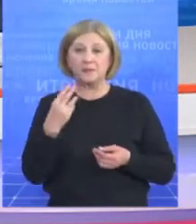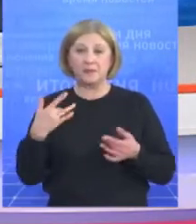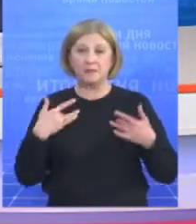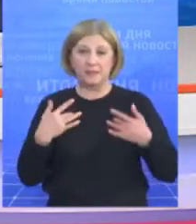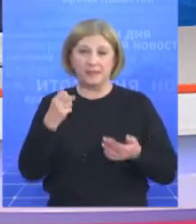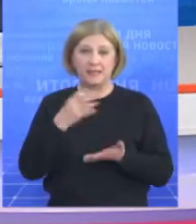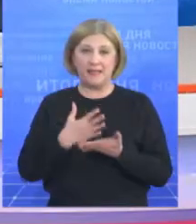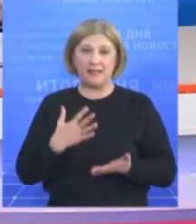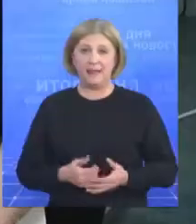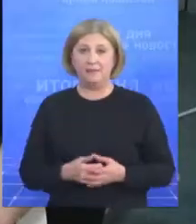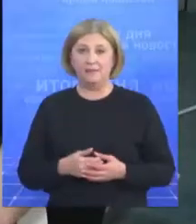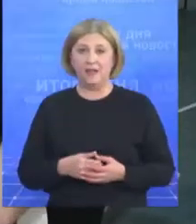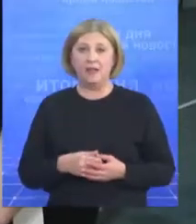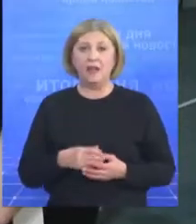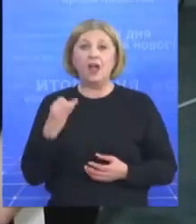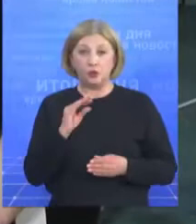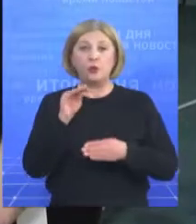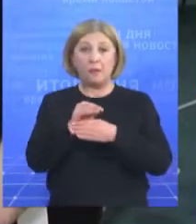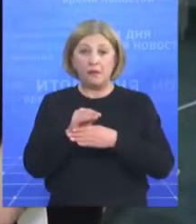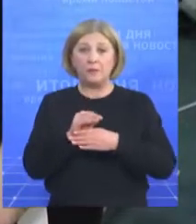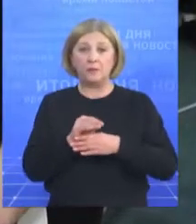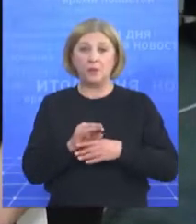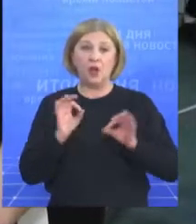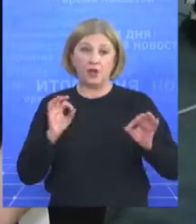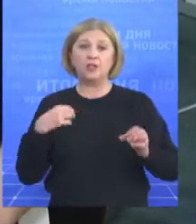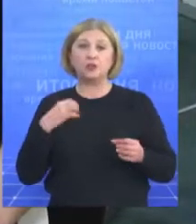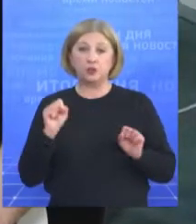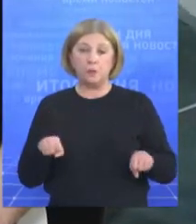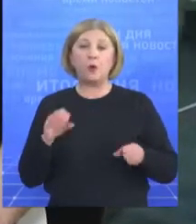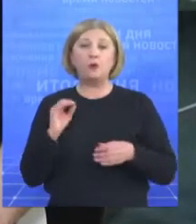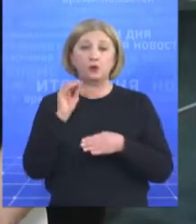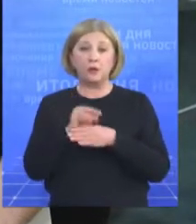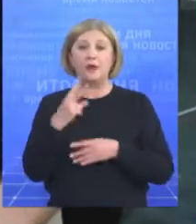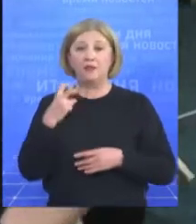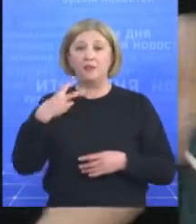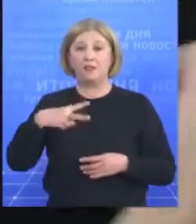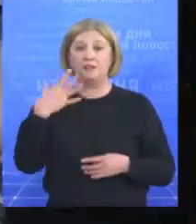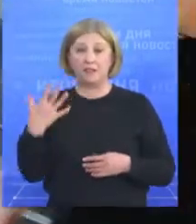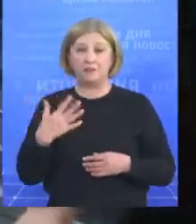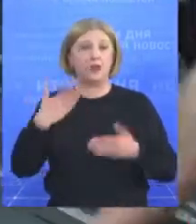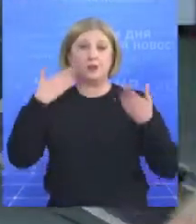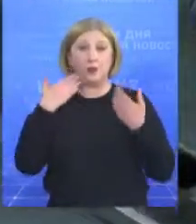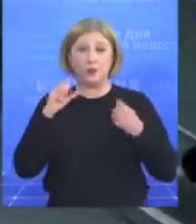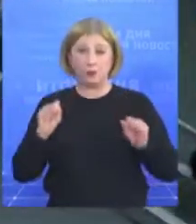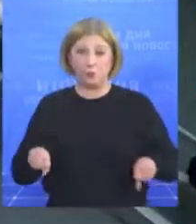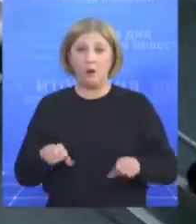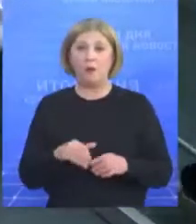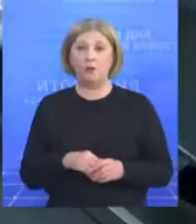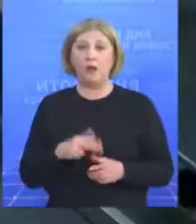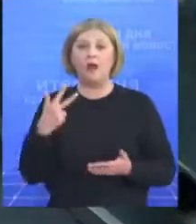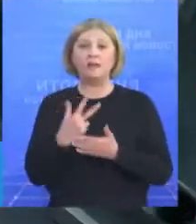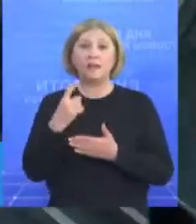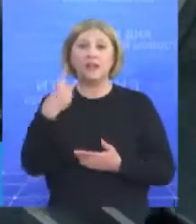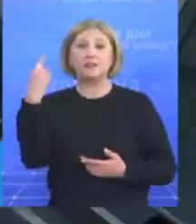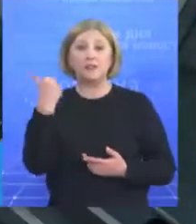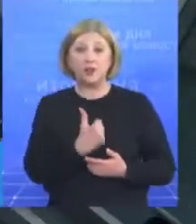центре. Что, еще веса добавим? Конечно, я же еще могу добавить 225, пожать с легкостью. Три